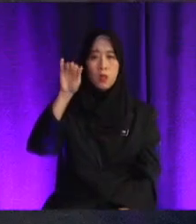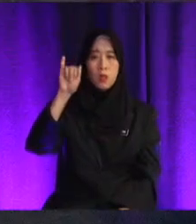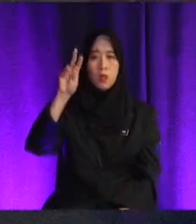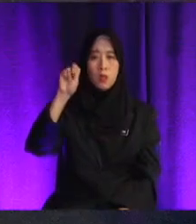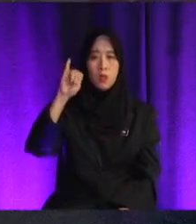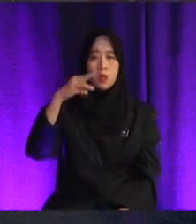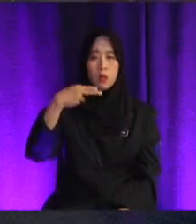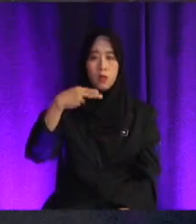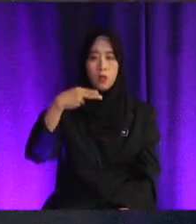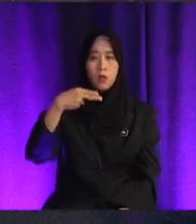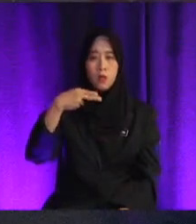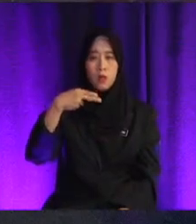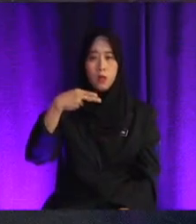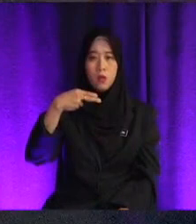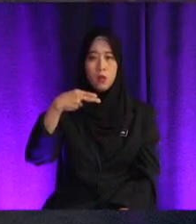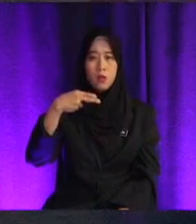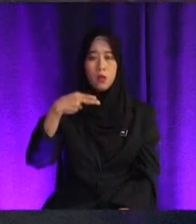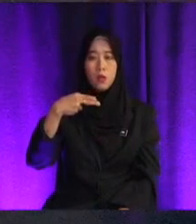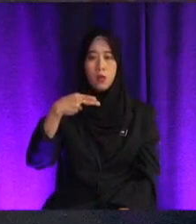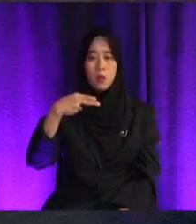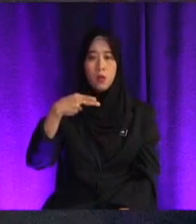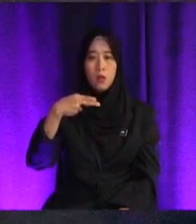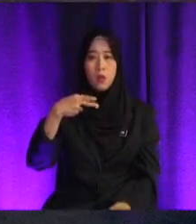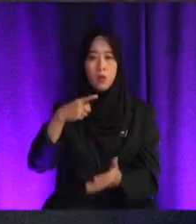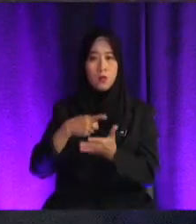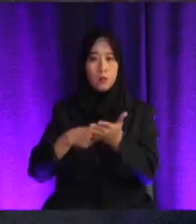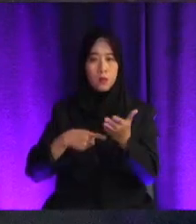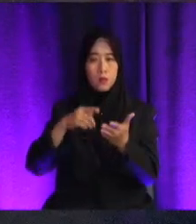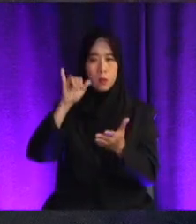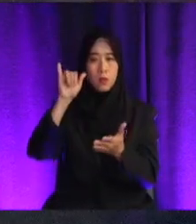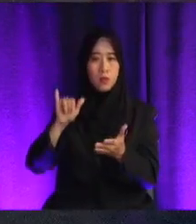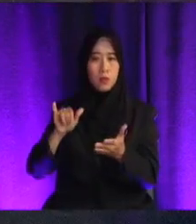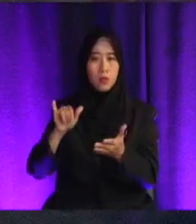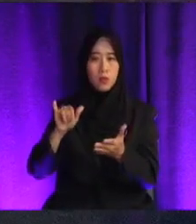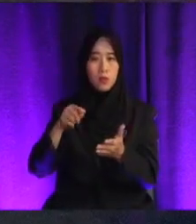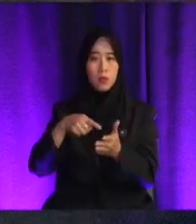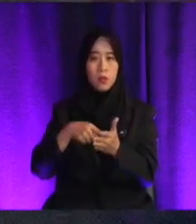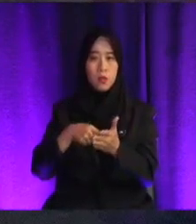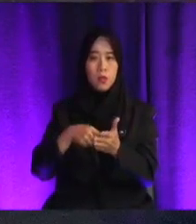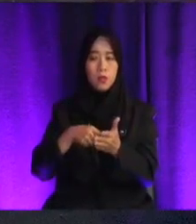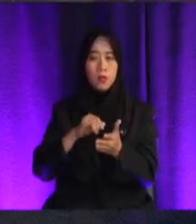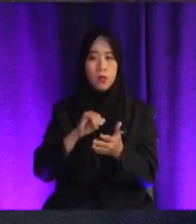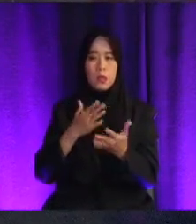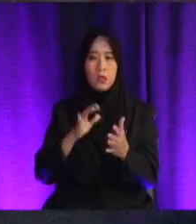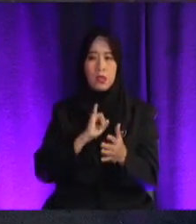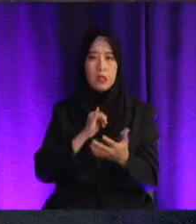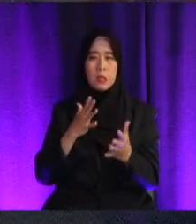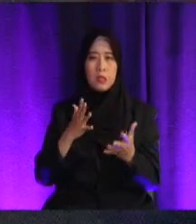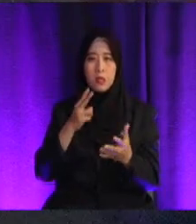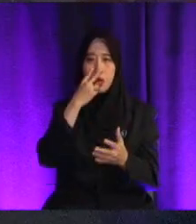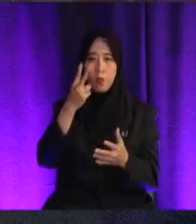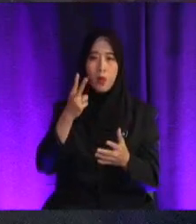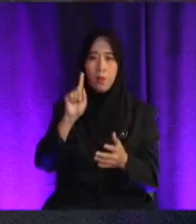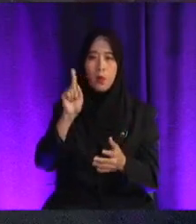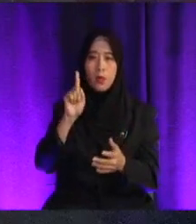anda yang jernih tu ya. Terjatuh pula. Ini. Yang jernih ni, cikgu. Saya macam tak pernah nampak. Dia ada dekat